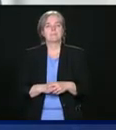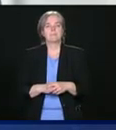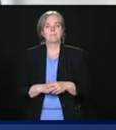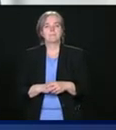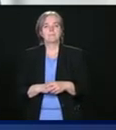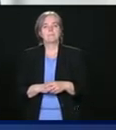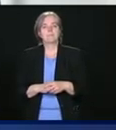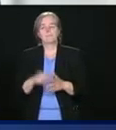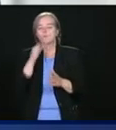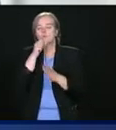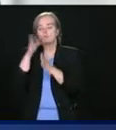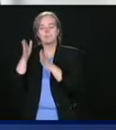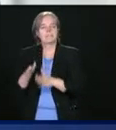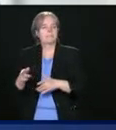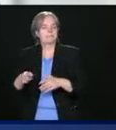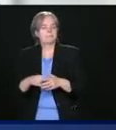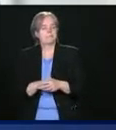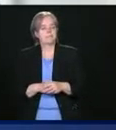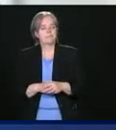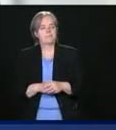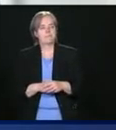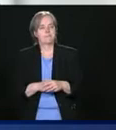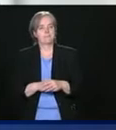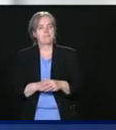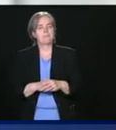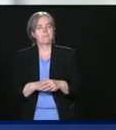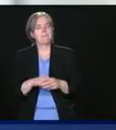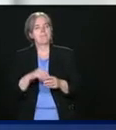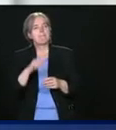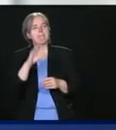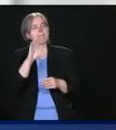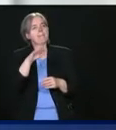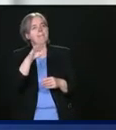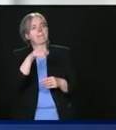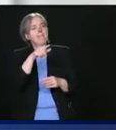Minister. You've been holding regular conference calls with the Bonjour, Monsieur le Premier ministre.